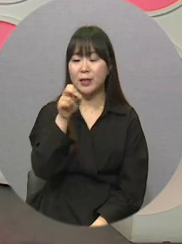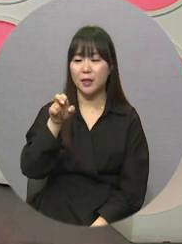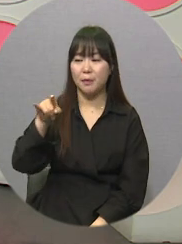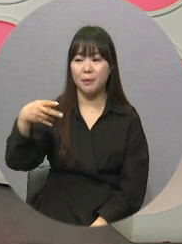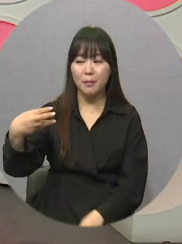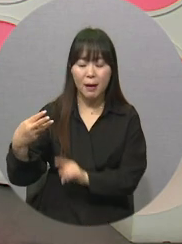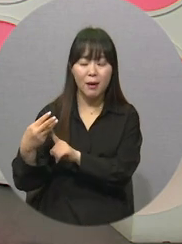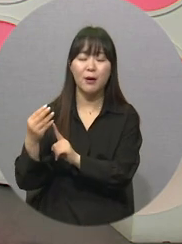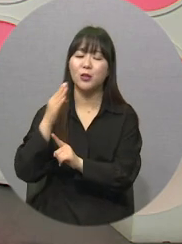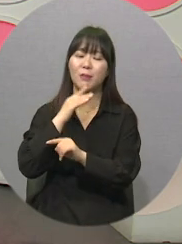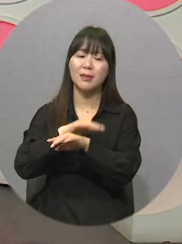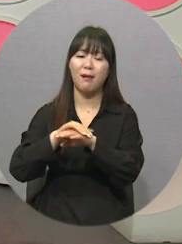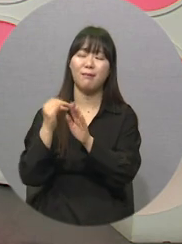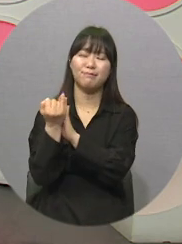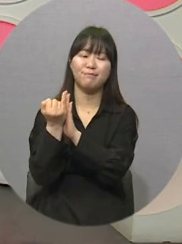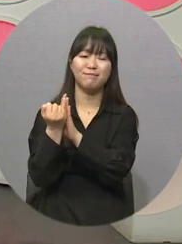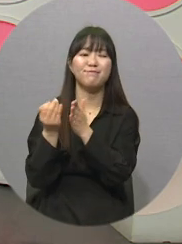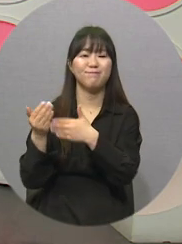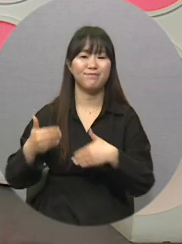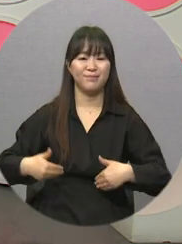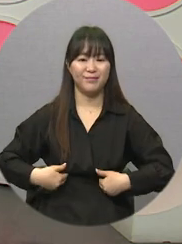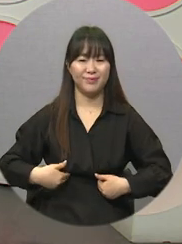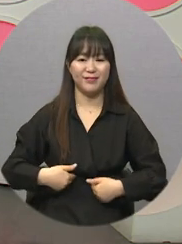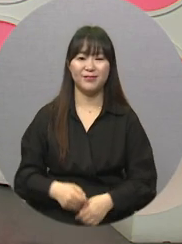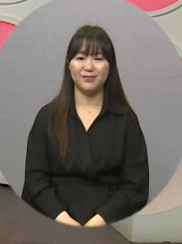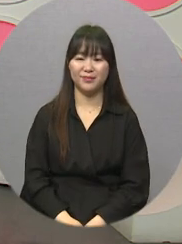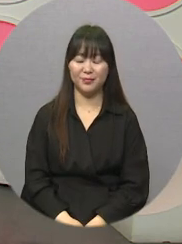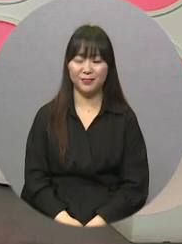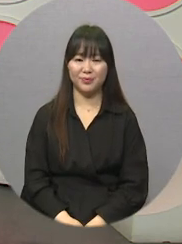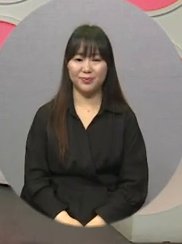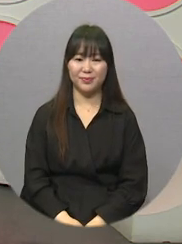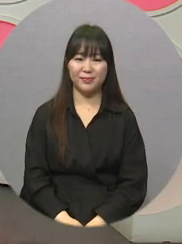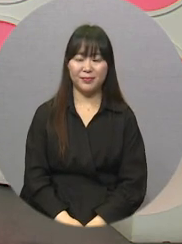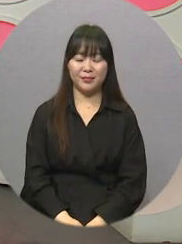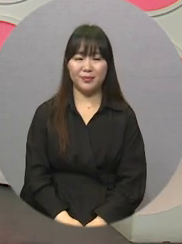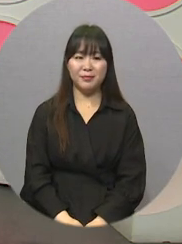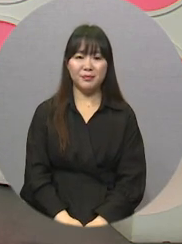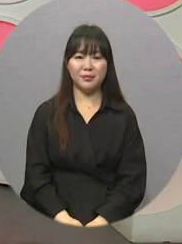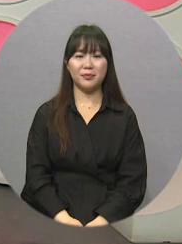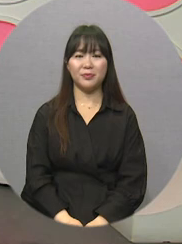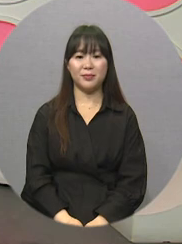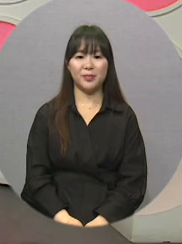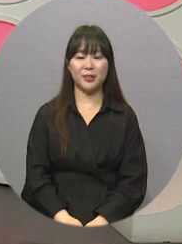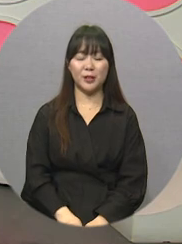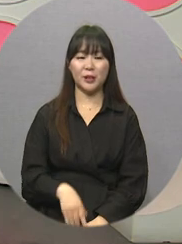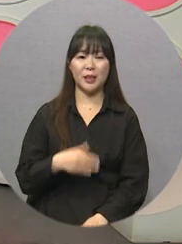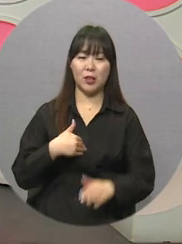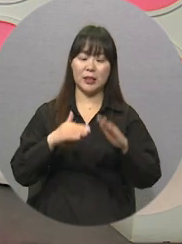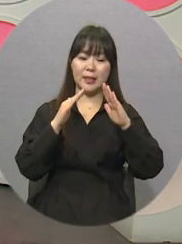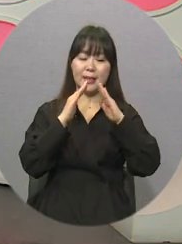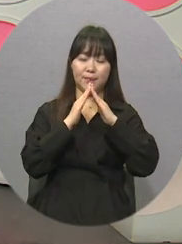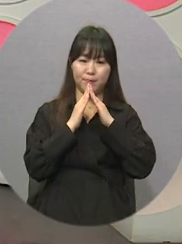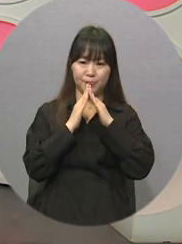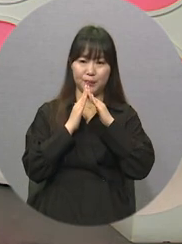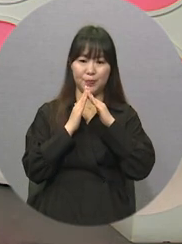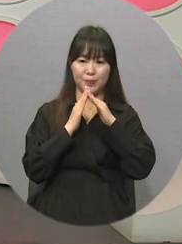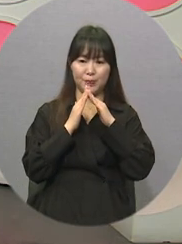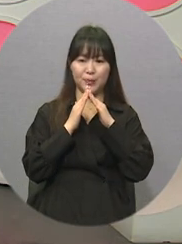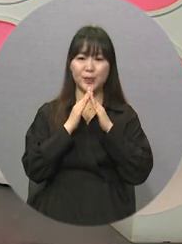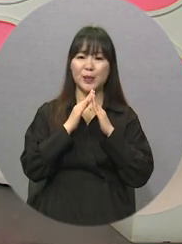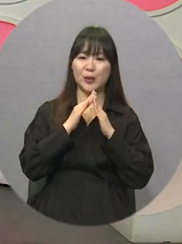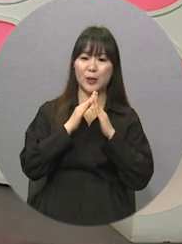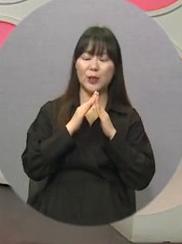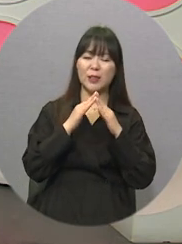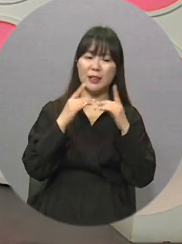메리라는 친구한테 진짜 잘해야 되겠네요. 그러니까요. 네. 그러니까요. 아이고. 네. 저는 저희 집은 좀 약간